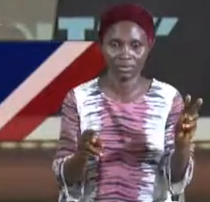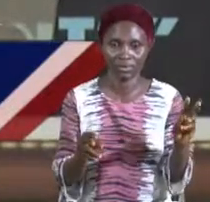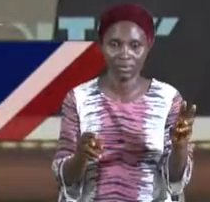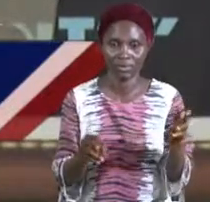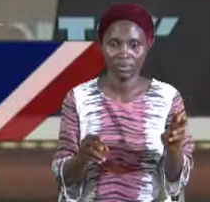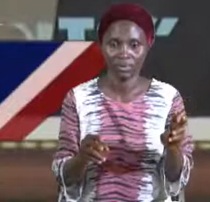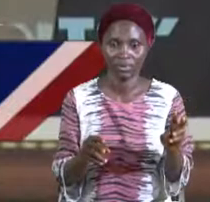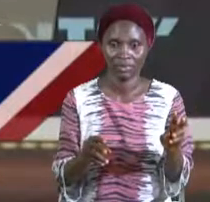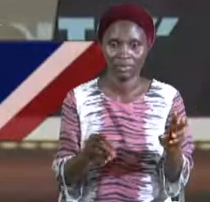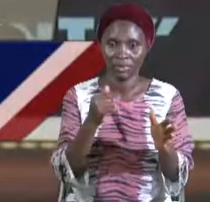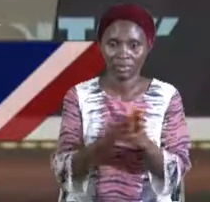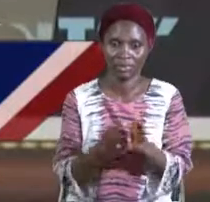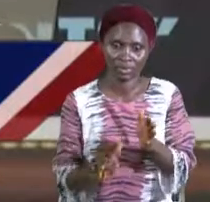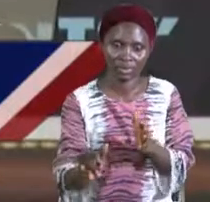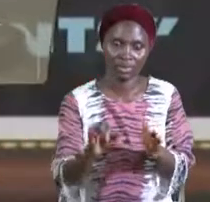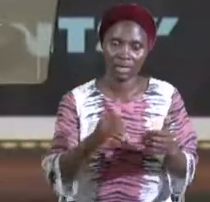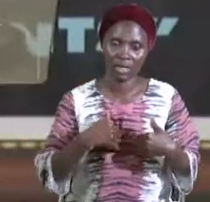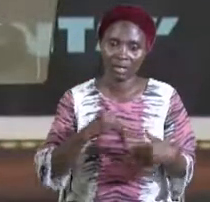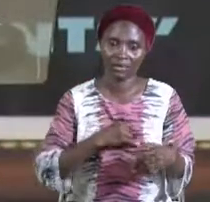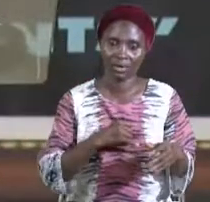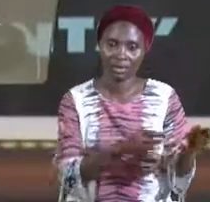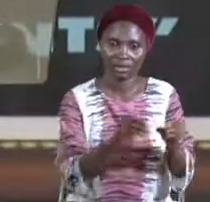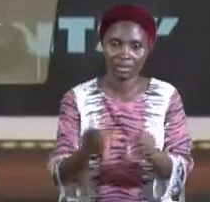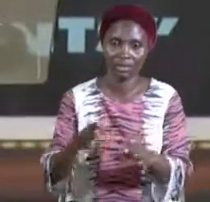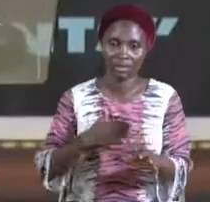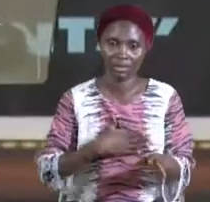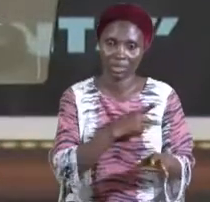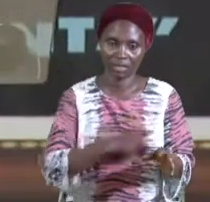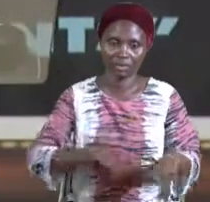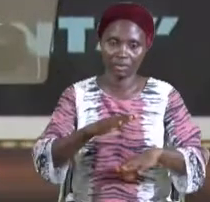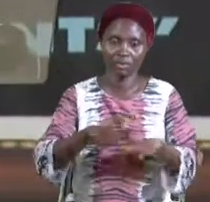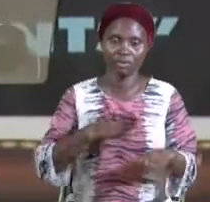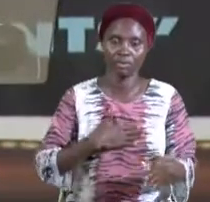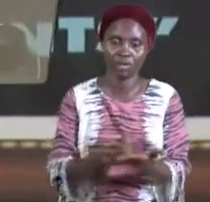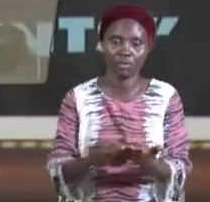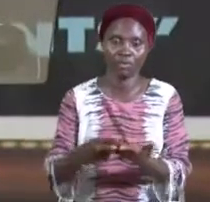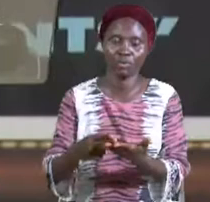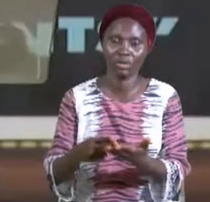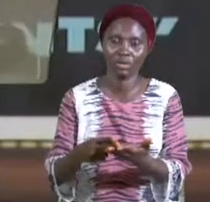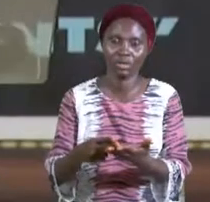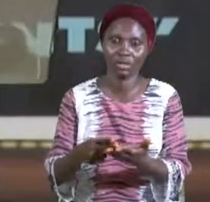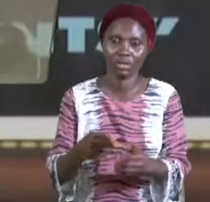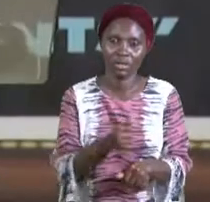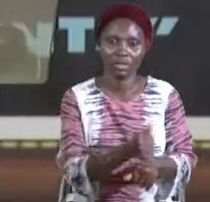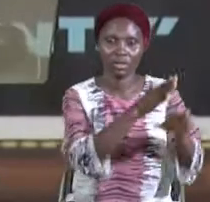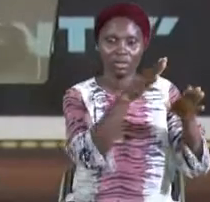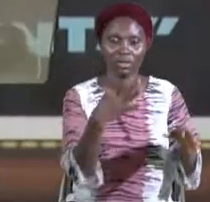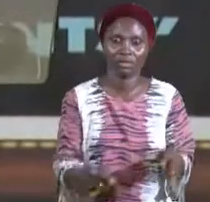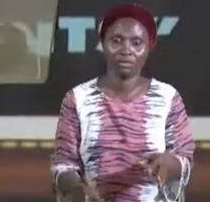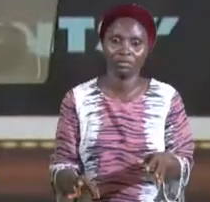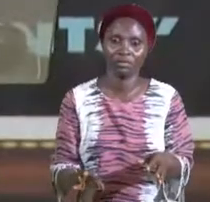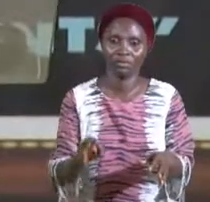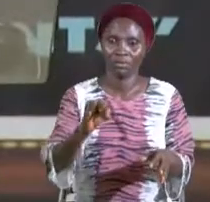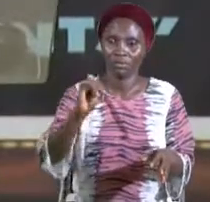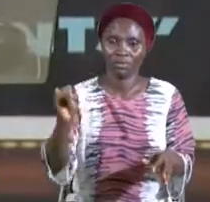C'est moi qui ai oint mon roi sur Sion, ma montagne sainte. Je publierai le décret. L'Éternel